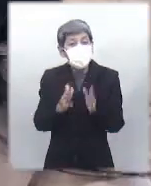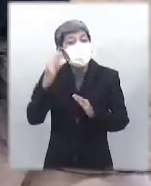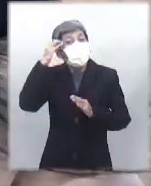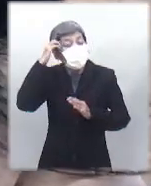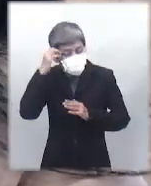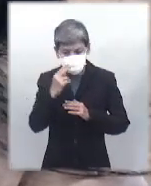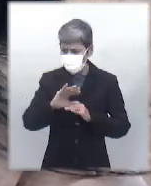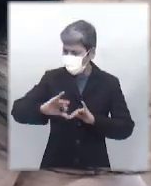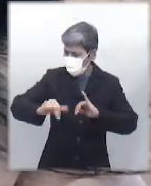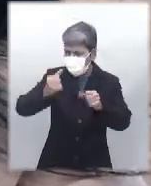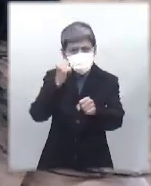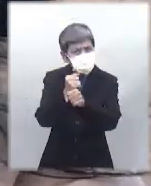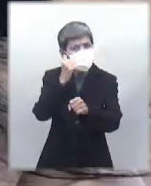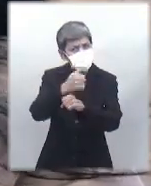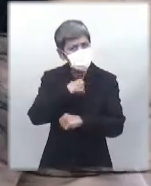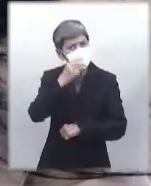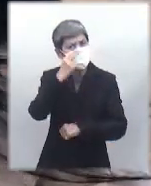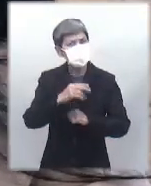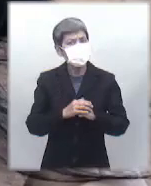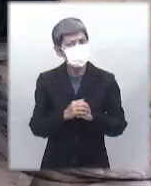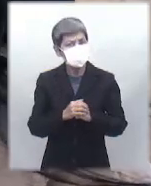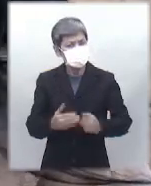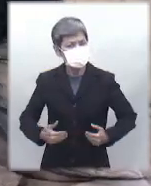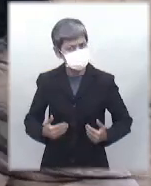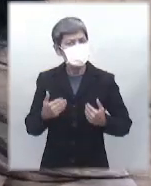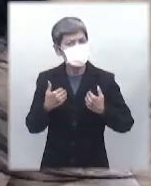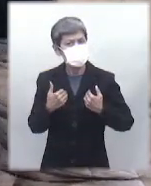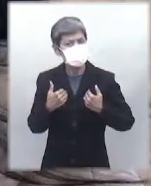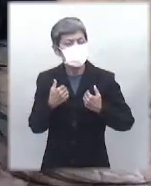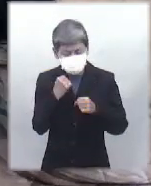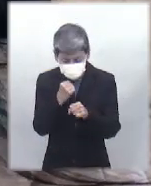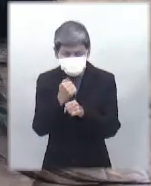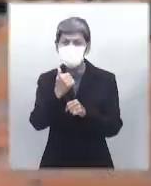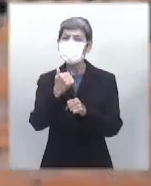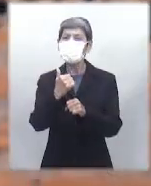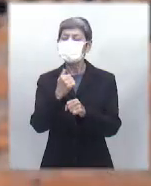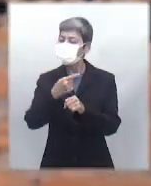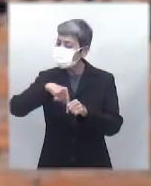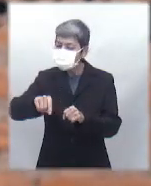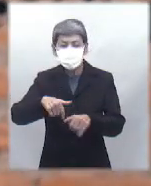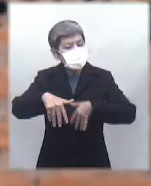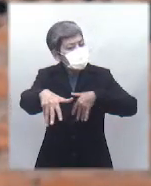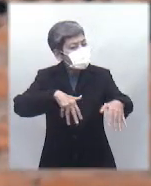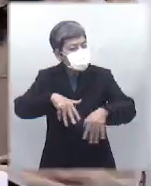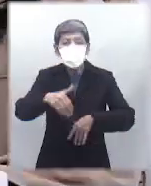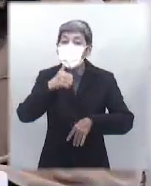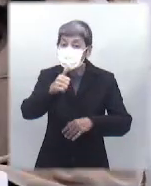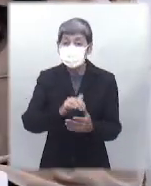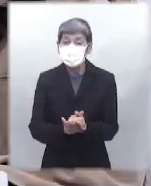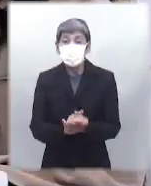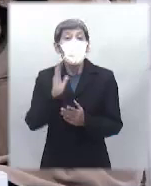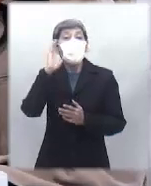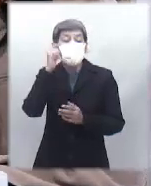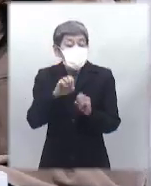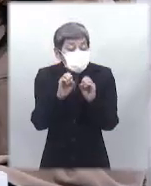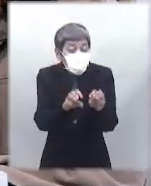พิเศษพวกนี้ให้เห็นว่าจริงๆแล้วเขาก็สามารถที่จะใช้ชีวิตแล้วก็สามารถกลับคืนสู่สังคมได้คือการไม่ใช่